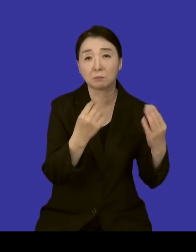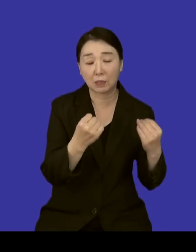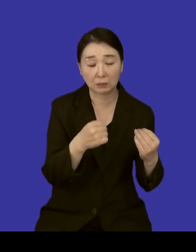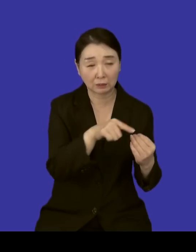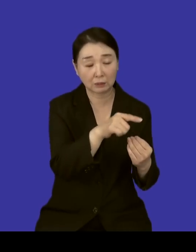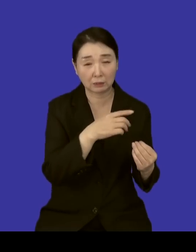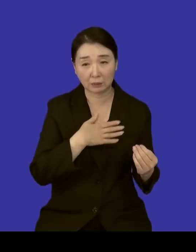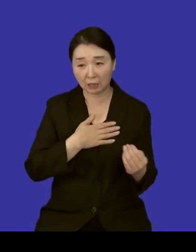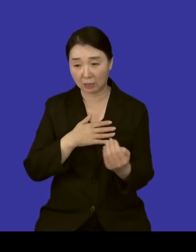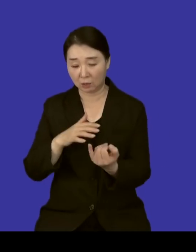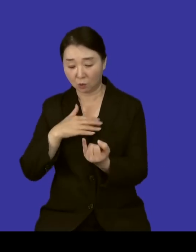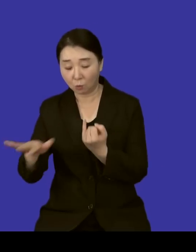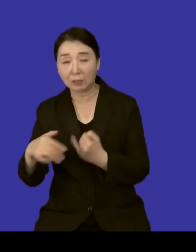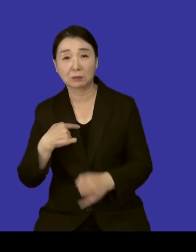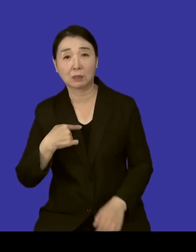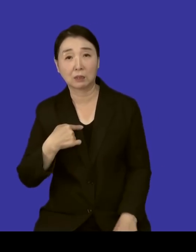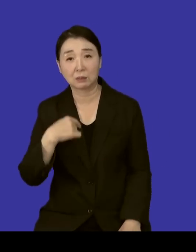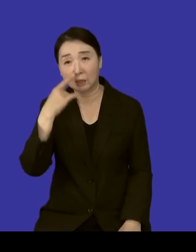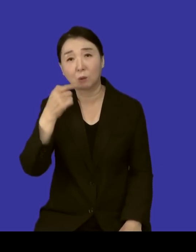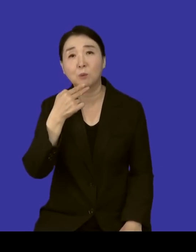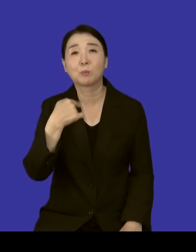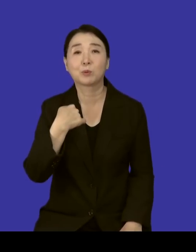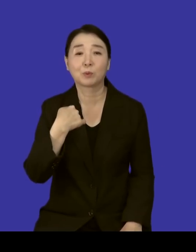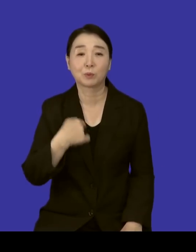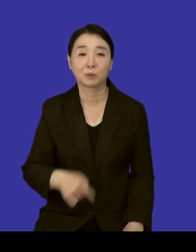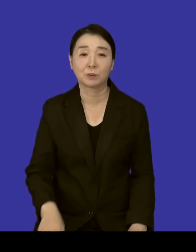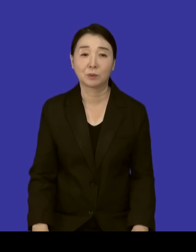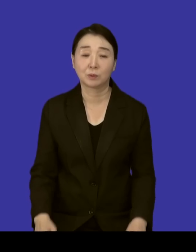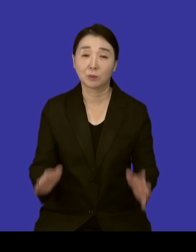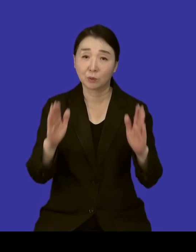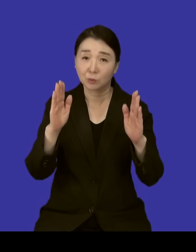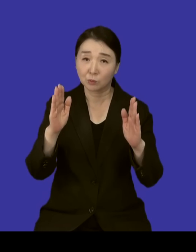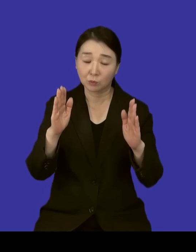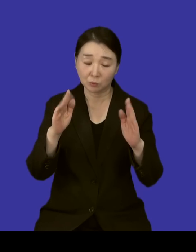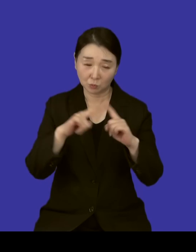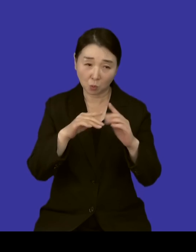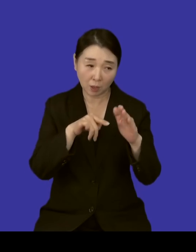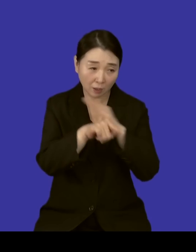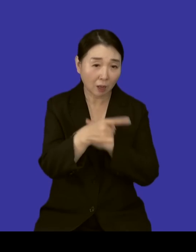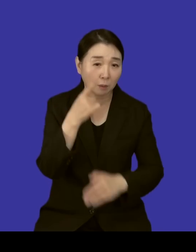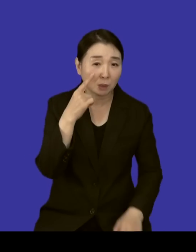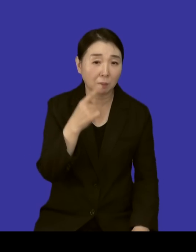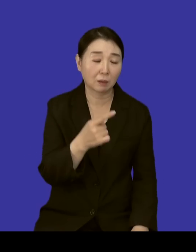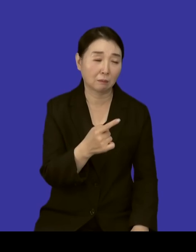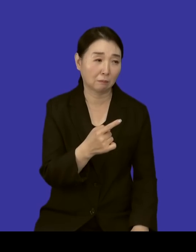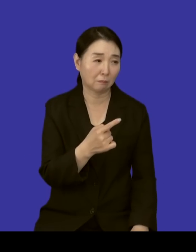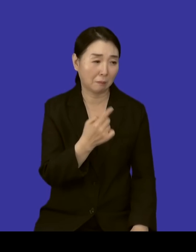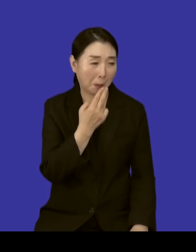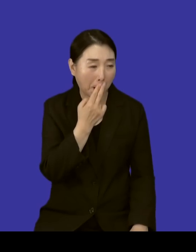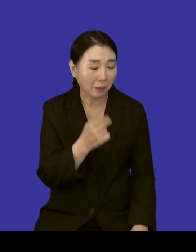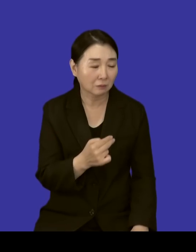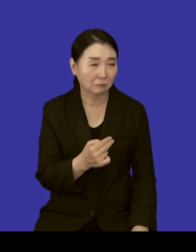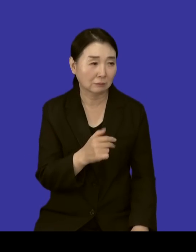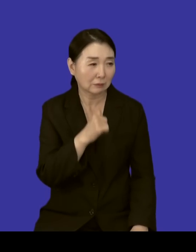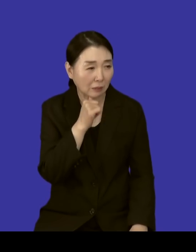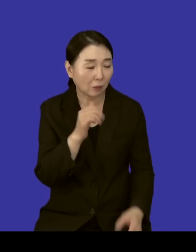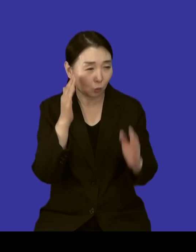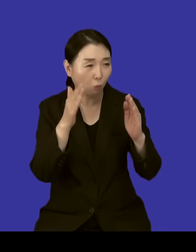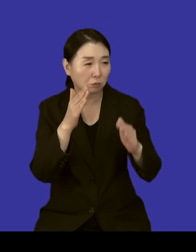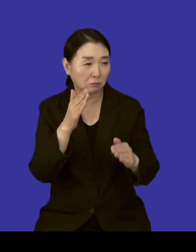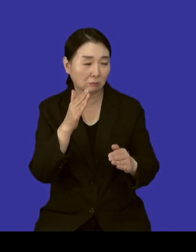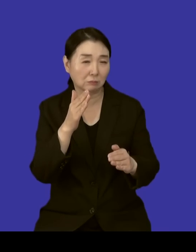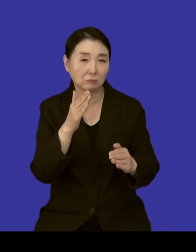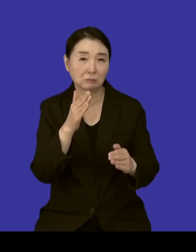내가 엄마 점수가 없잖아요. 예. 교회를 가면 또 교회는 다 코 올리고 공부 못하고 가난한 애들만 있으니까 내가